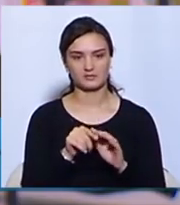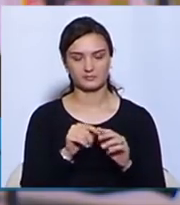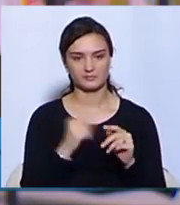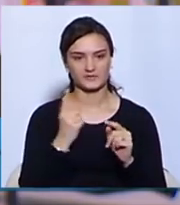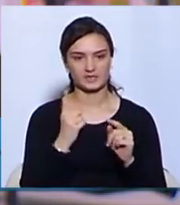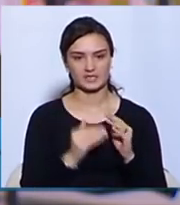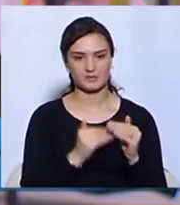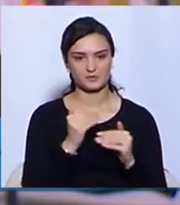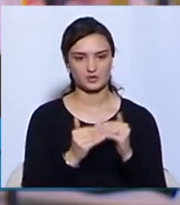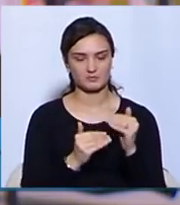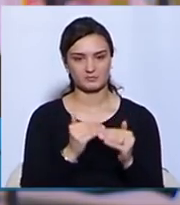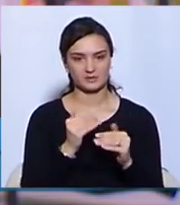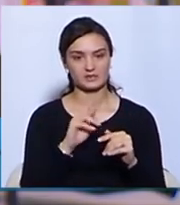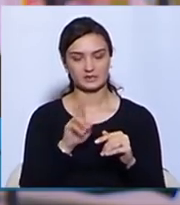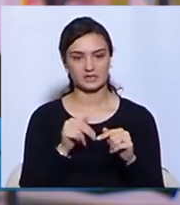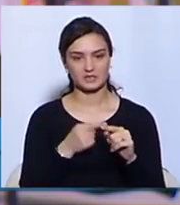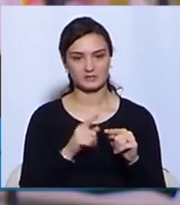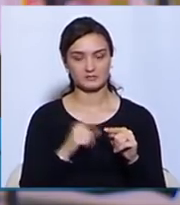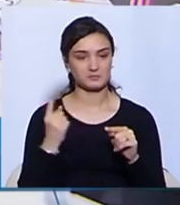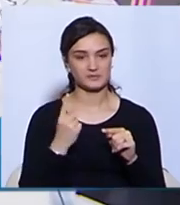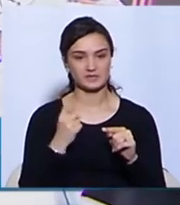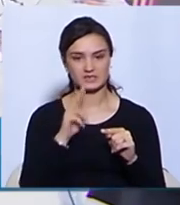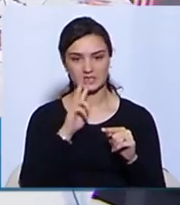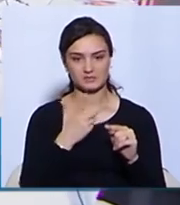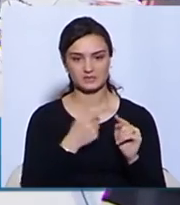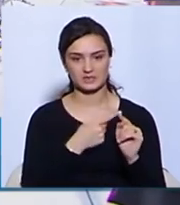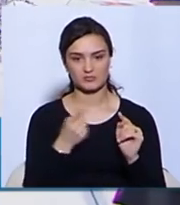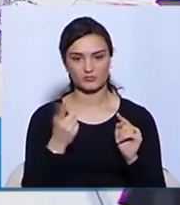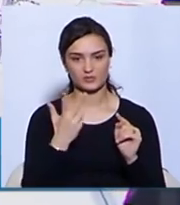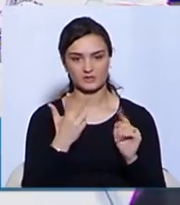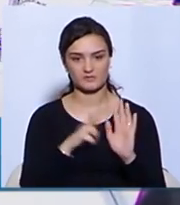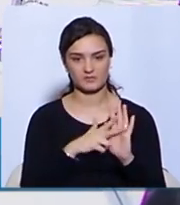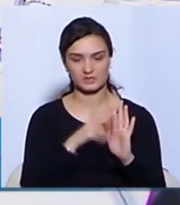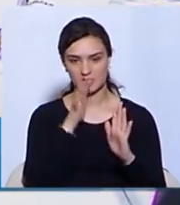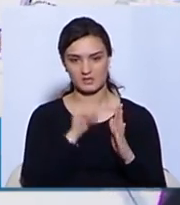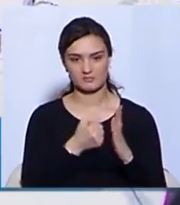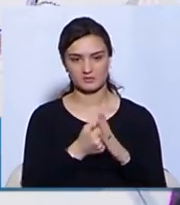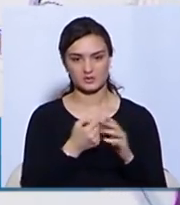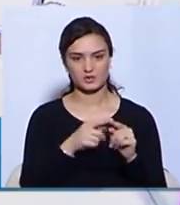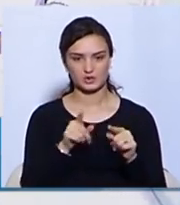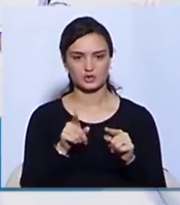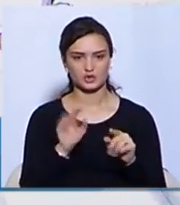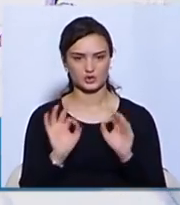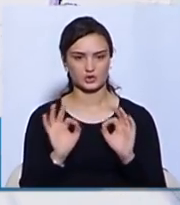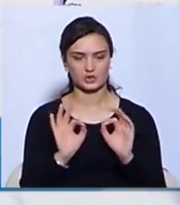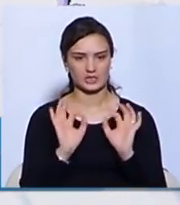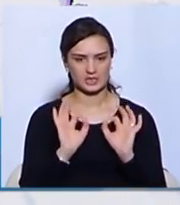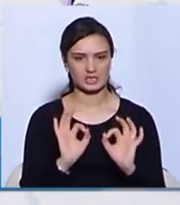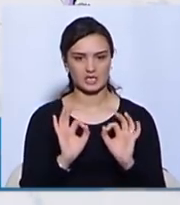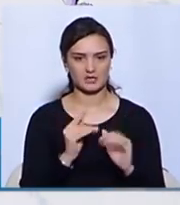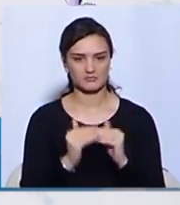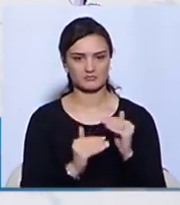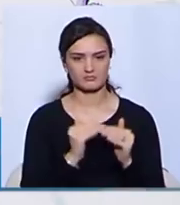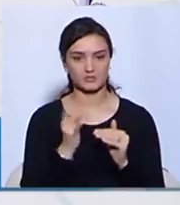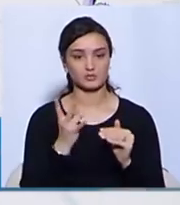განლევის პირველი ნაბიჯები. და პირველი 3 წლის განმავლობაში 38 წლამდე ის შედარებით ნელი ტემპით მიდის.